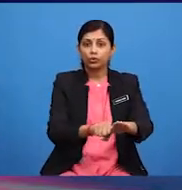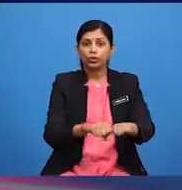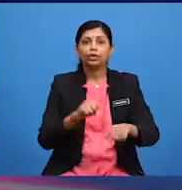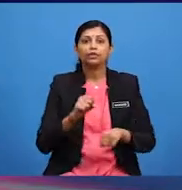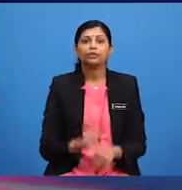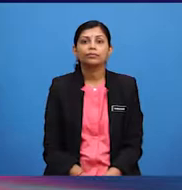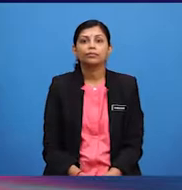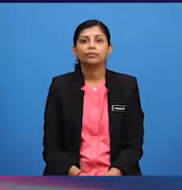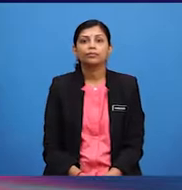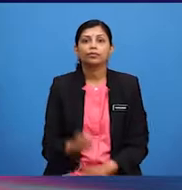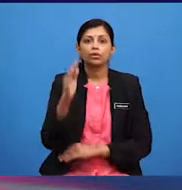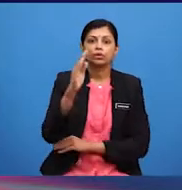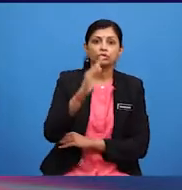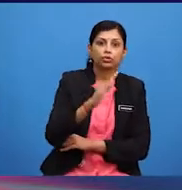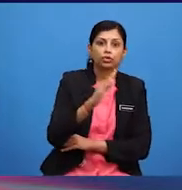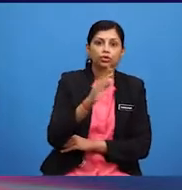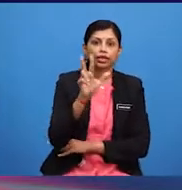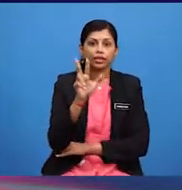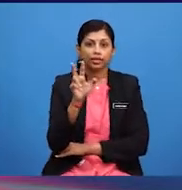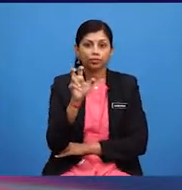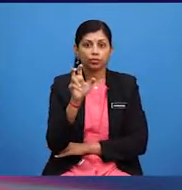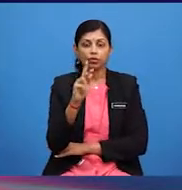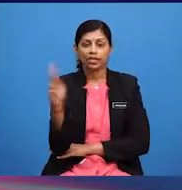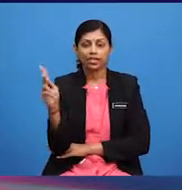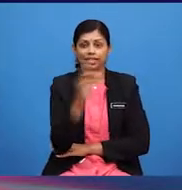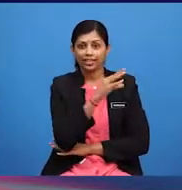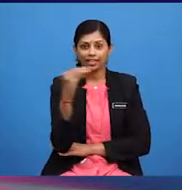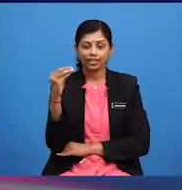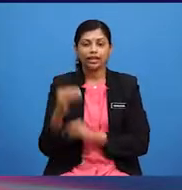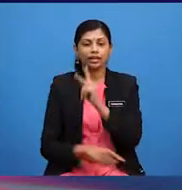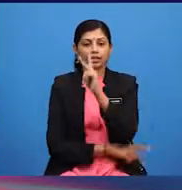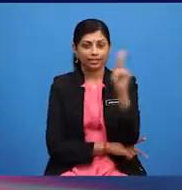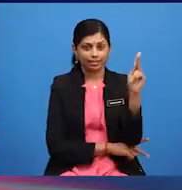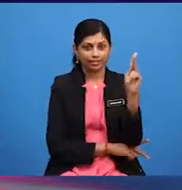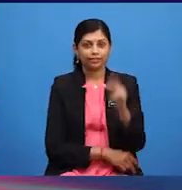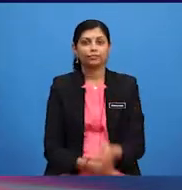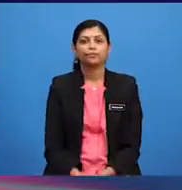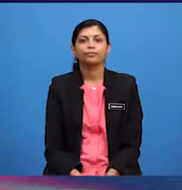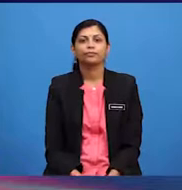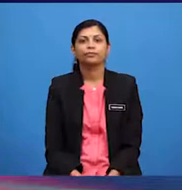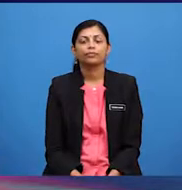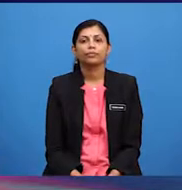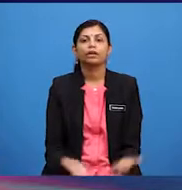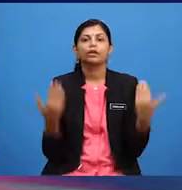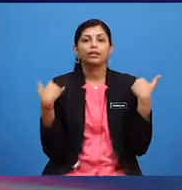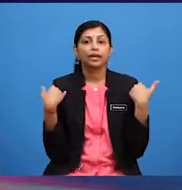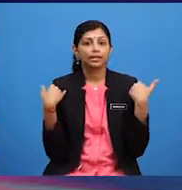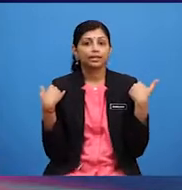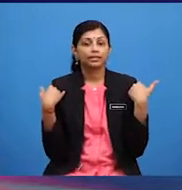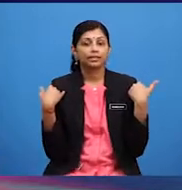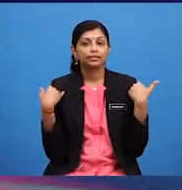sudut condong 30 darjah kiri dan kanan. Lakaran ini terdiri